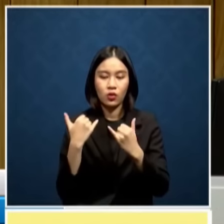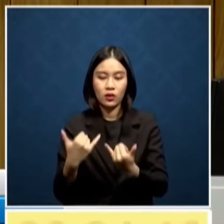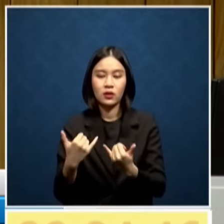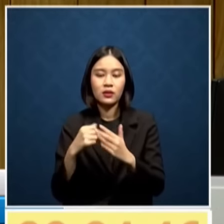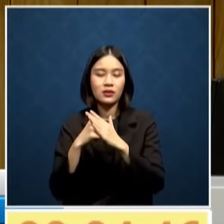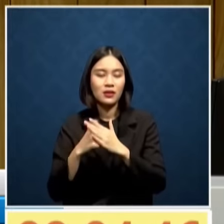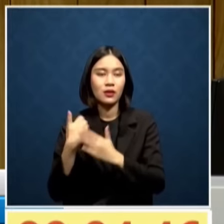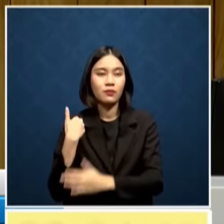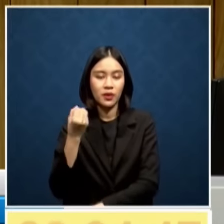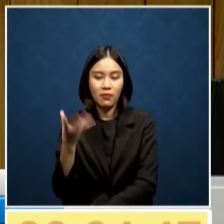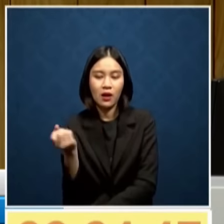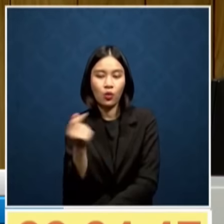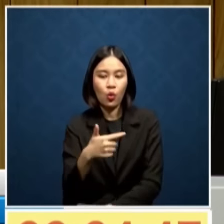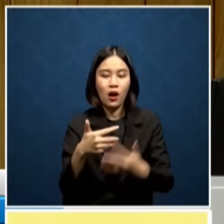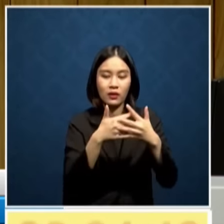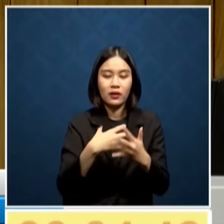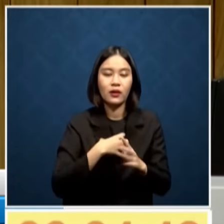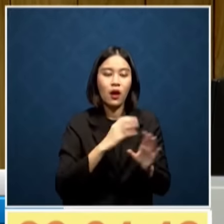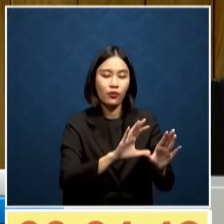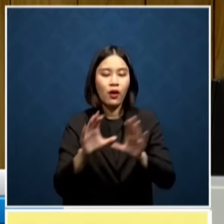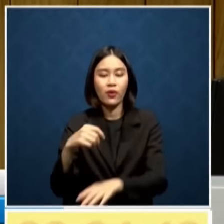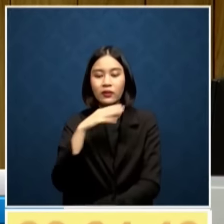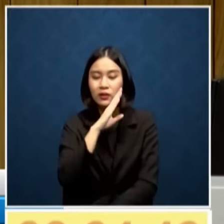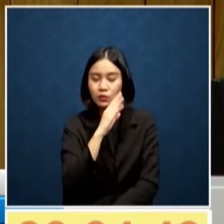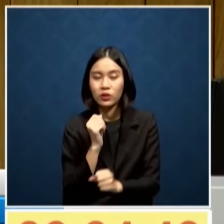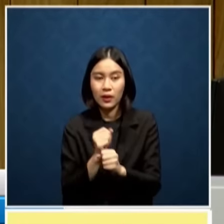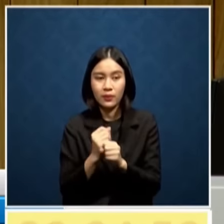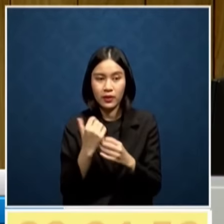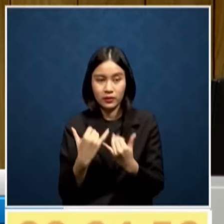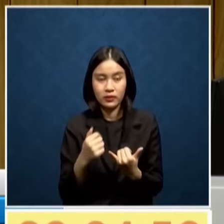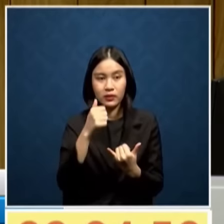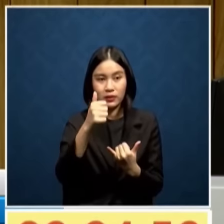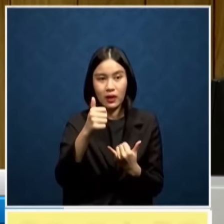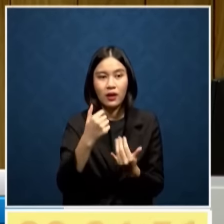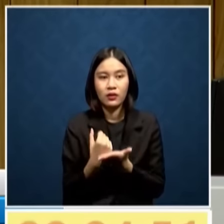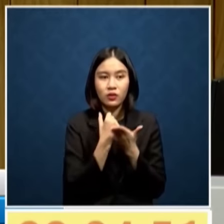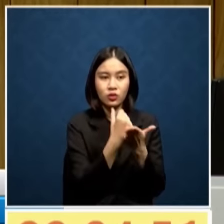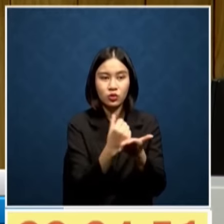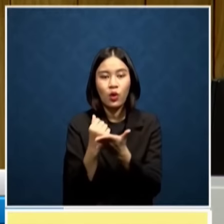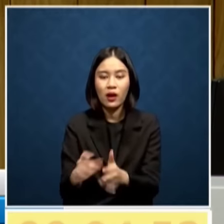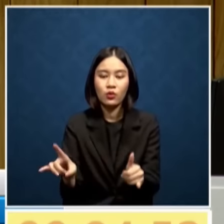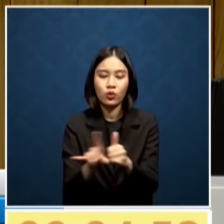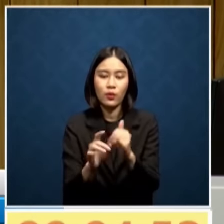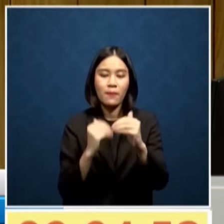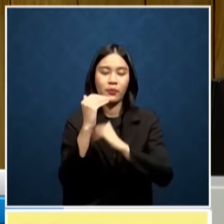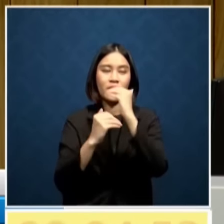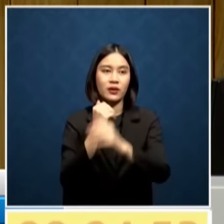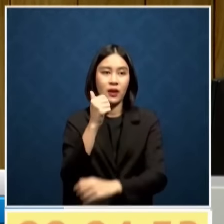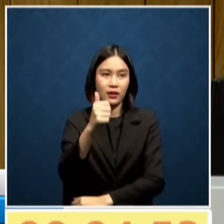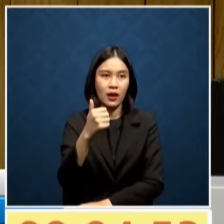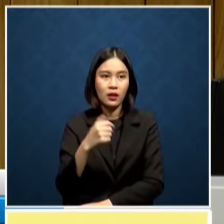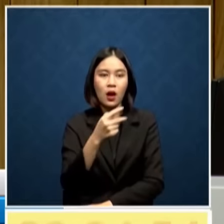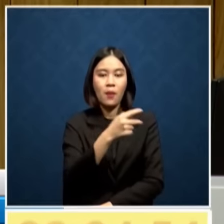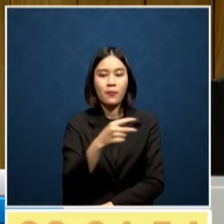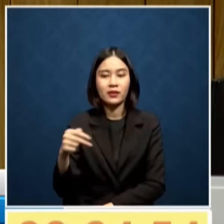กำมีทุนอย่างนี้มากกว่าก็อยากจะฝากว่าถ้าเกิดดำเนินการเรื่องอย่างนี้ได้ ก็จะทำให้เราคนเรามีคุณภาพมากขึ้นนะครับแล้วภาษ